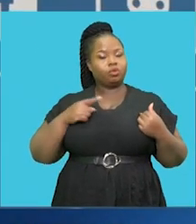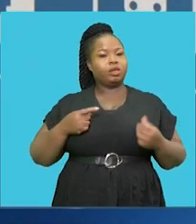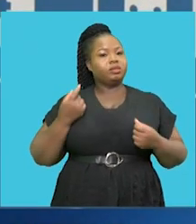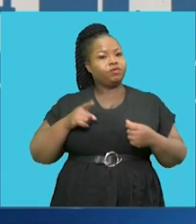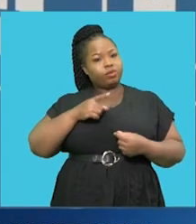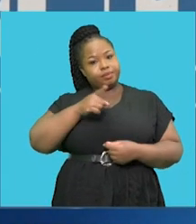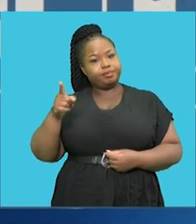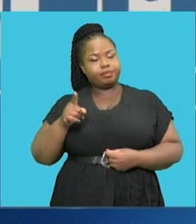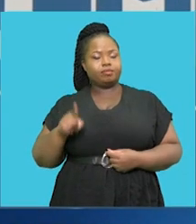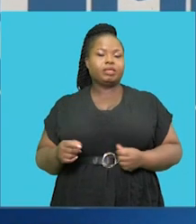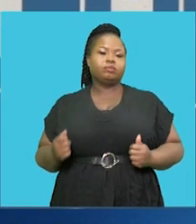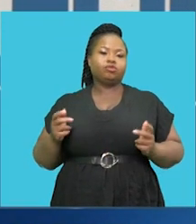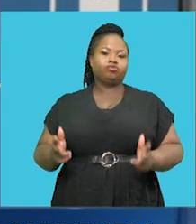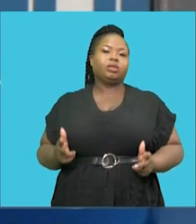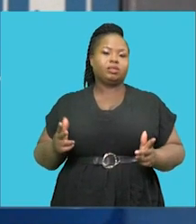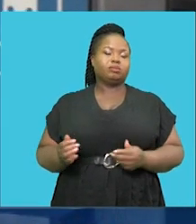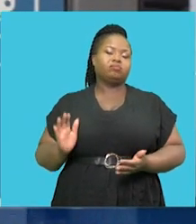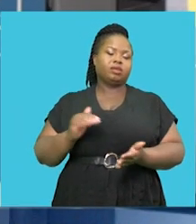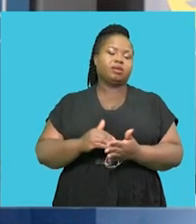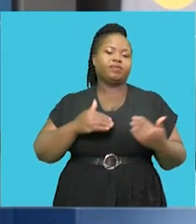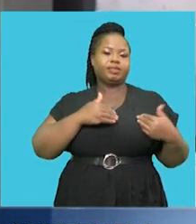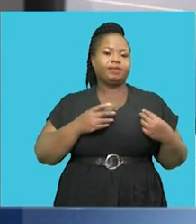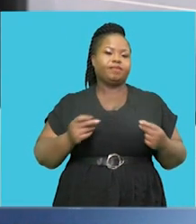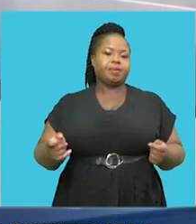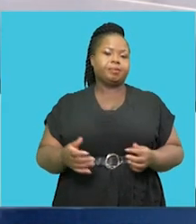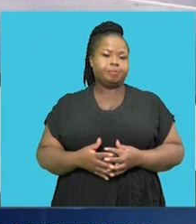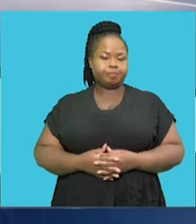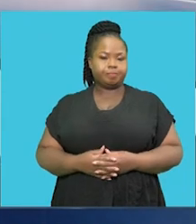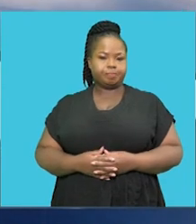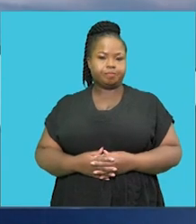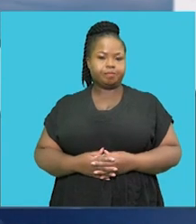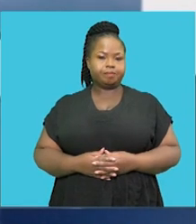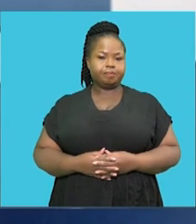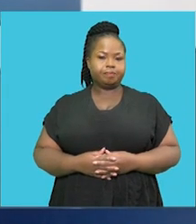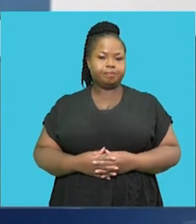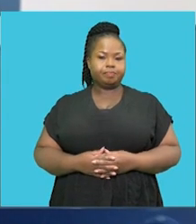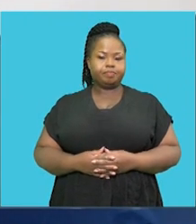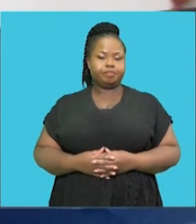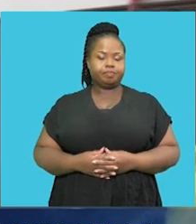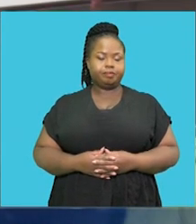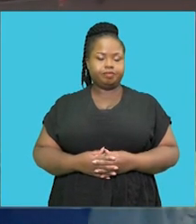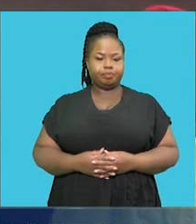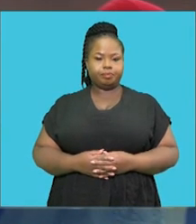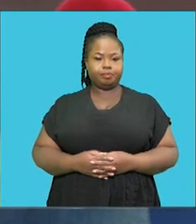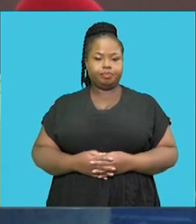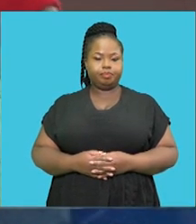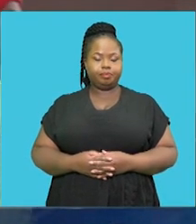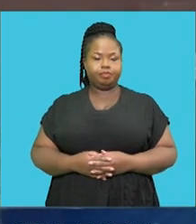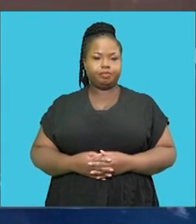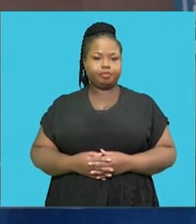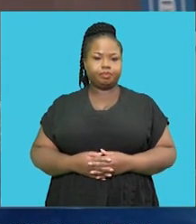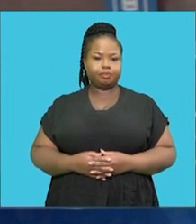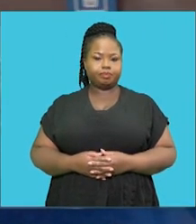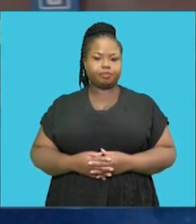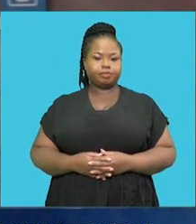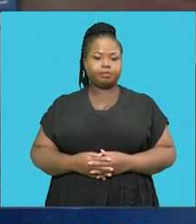bona ukuba babe nehambo ezifikelelekayo ngokwasemalini nezikhuselekileyo. Kwiindaba zeSoweto